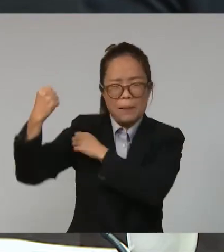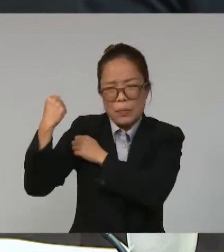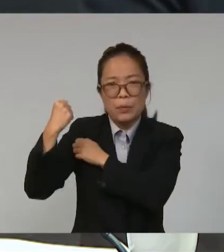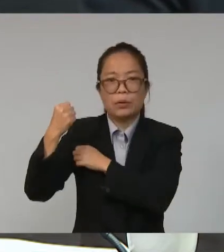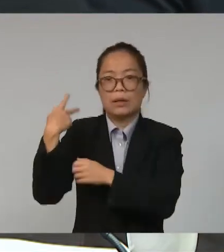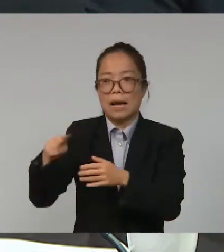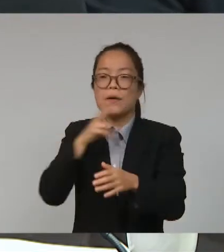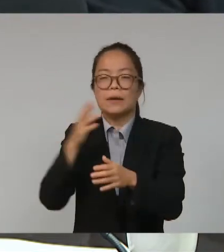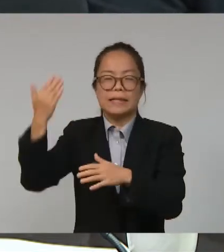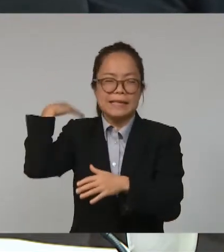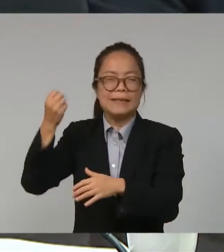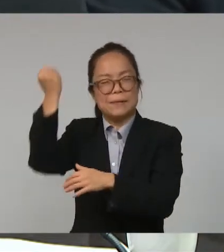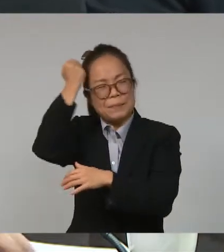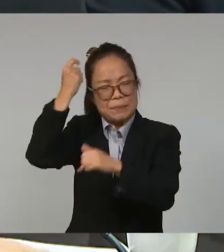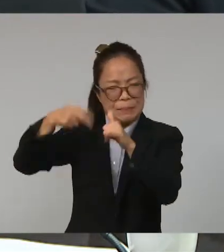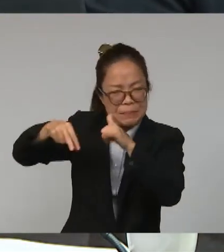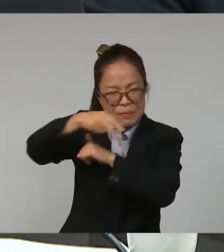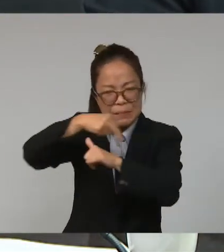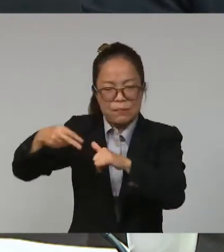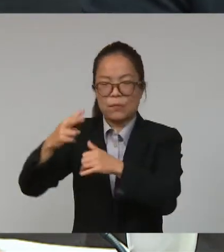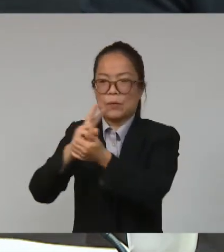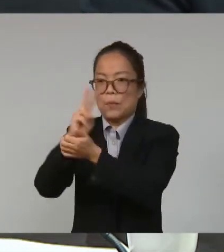曾经苦行的林益雄。